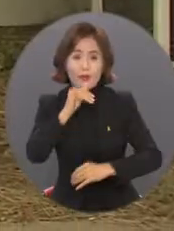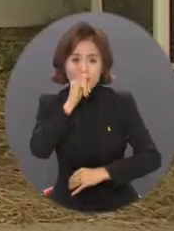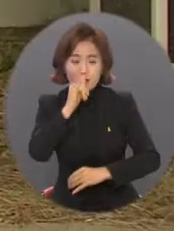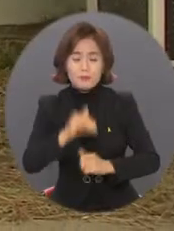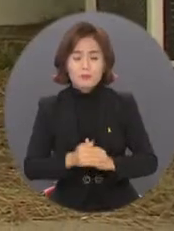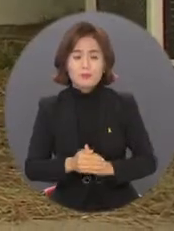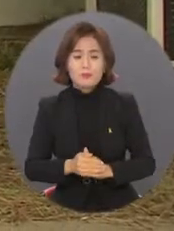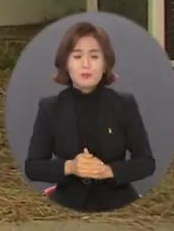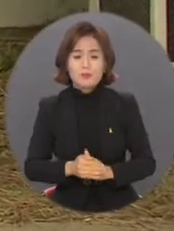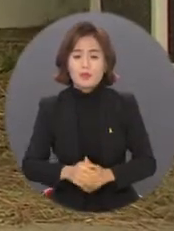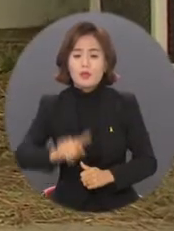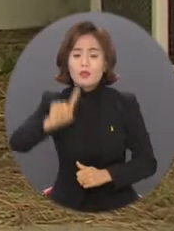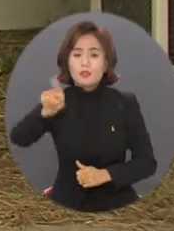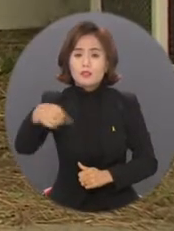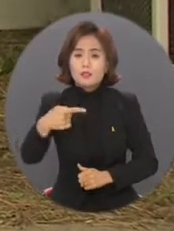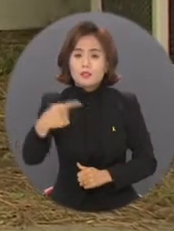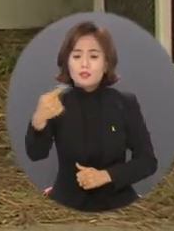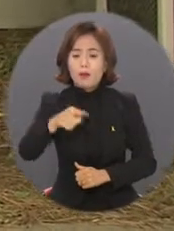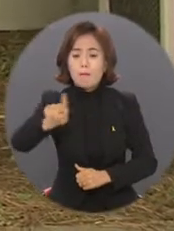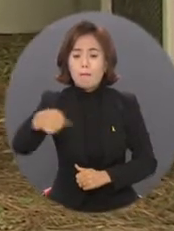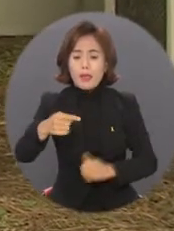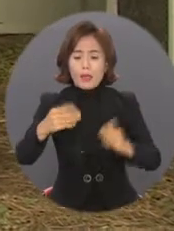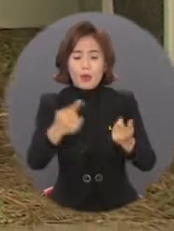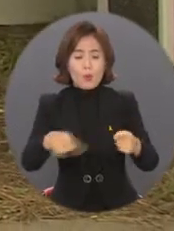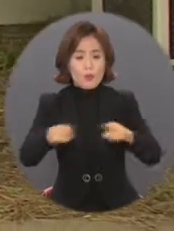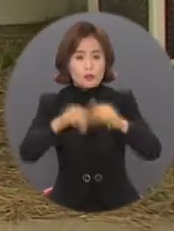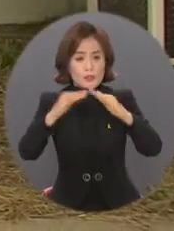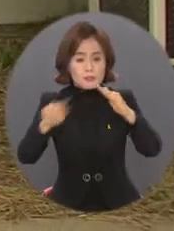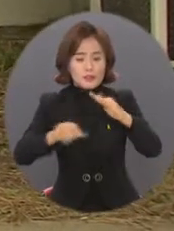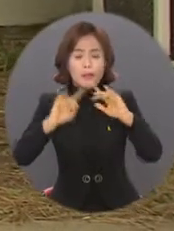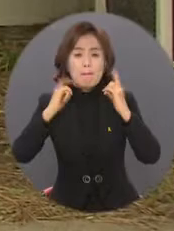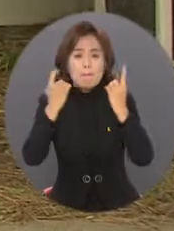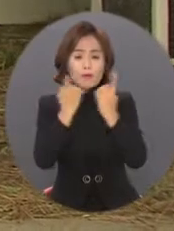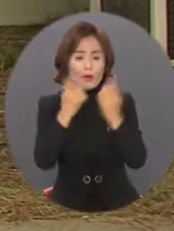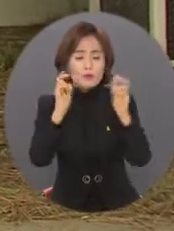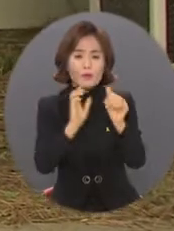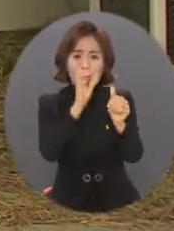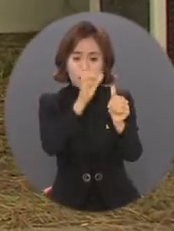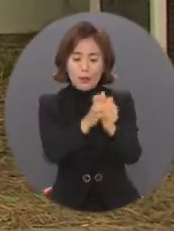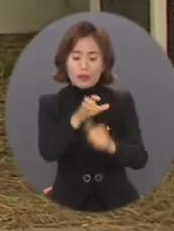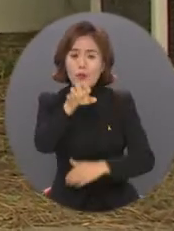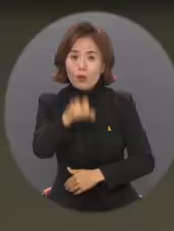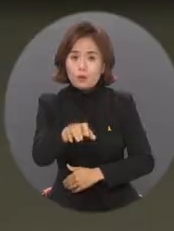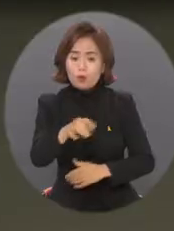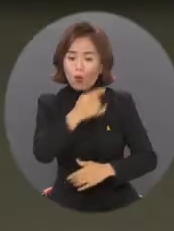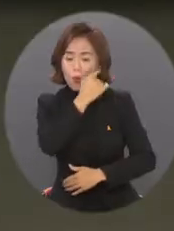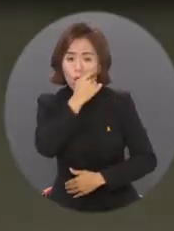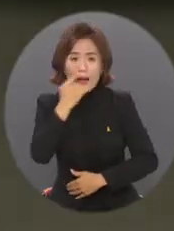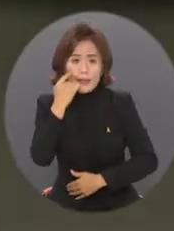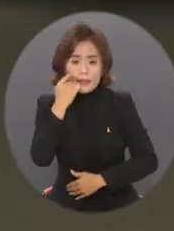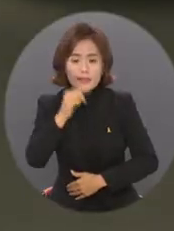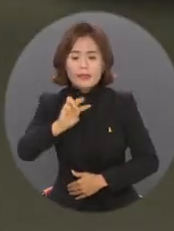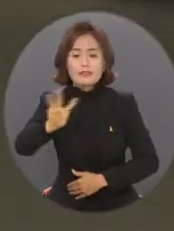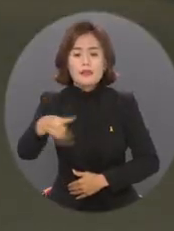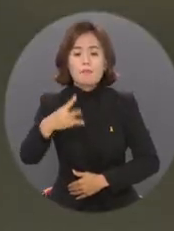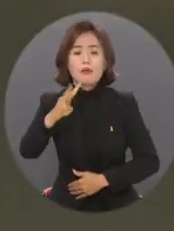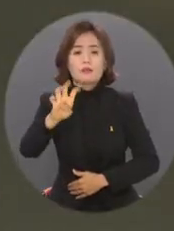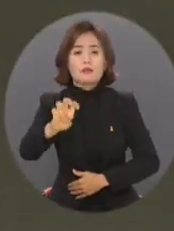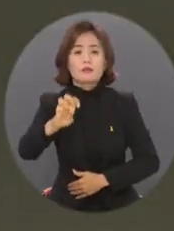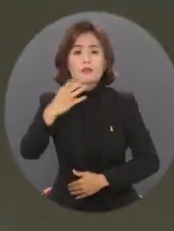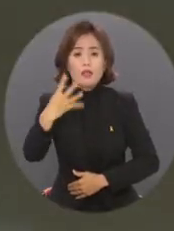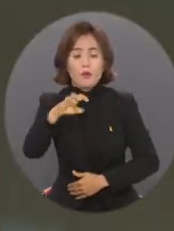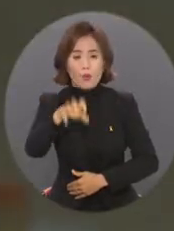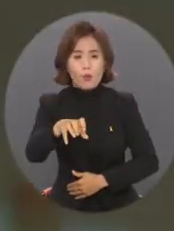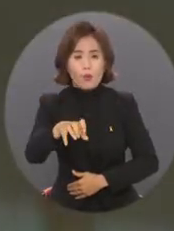천 백 여개의 광주 공동주택 가운데 민간 업체가 위탁 관리를 맡은 곳은 확인된 것만 300 34개